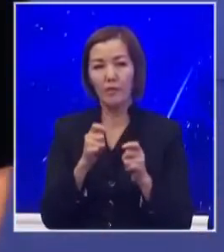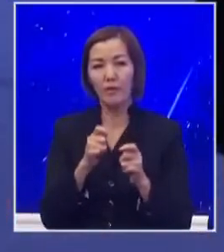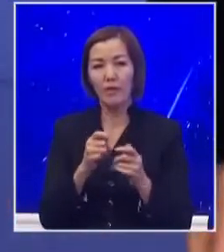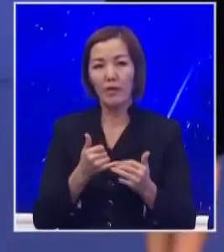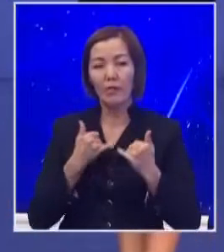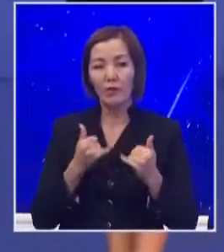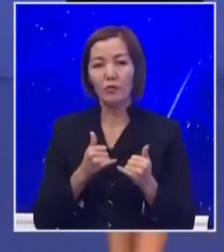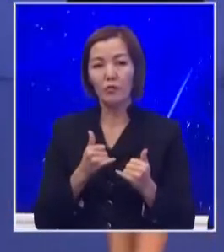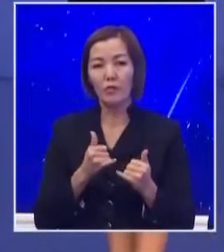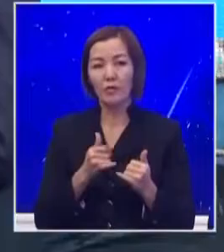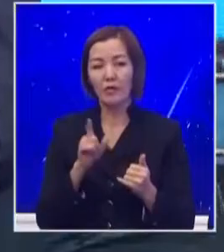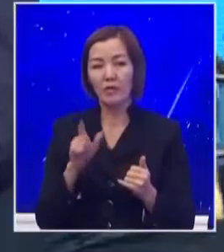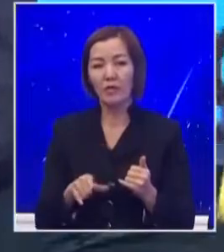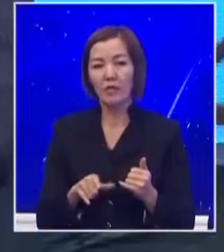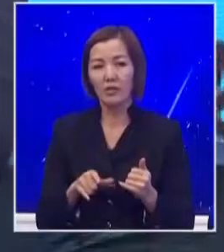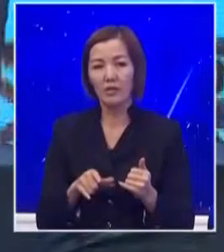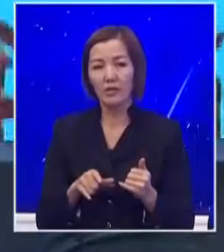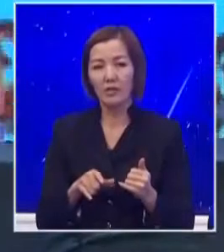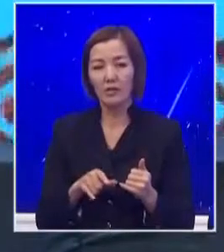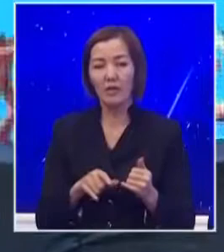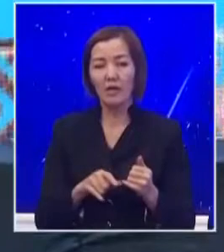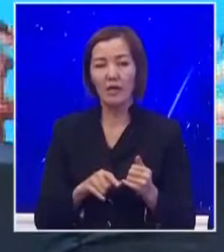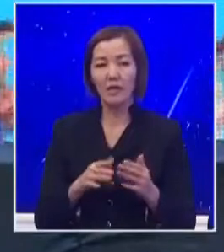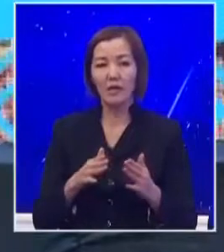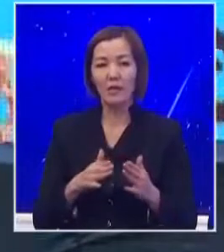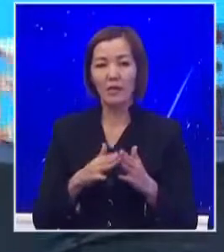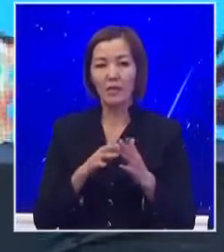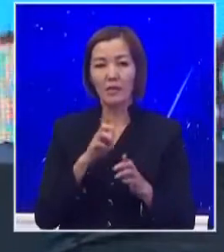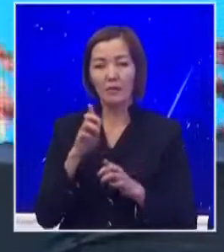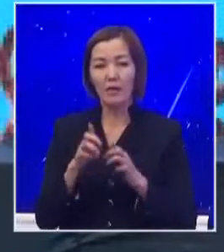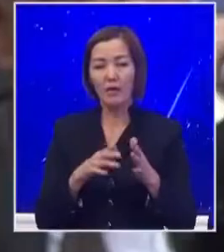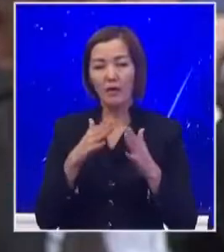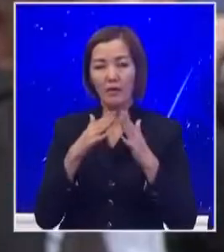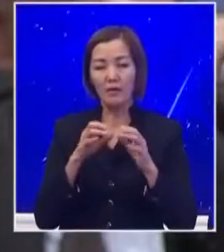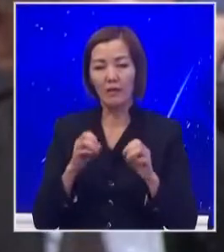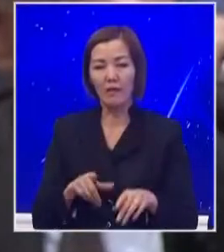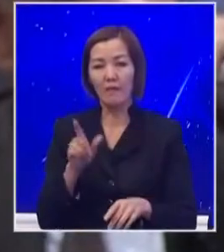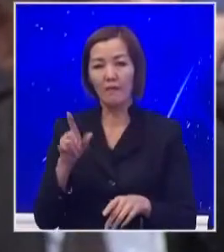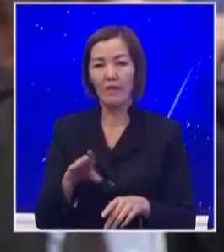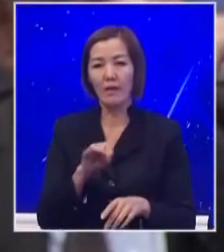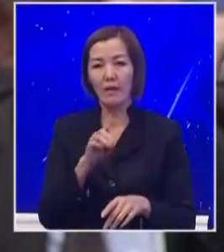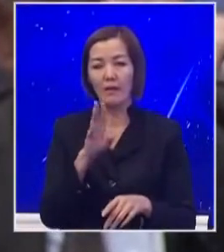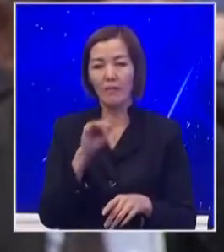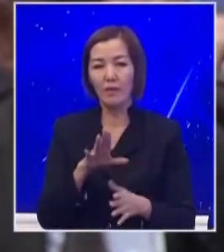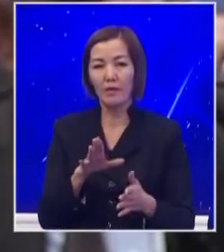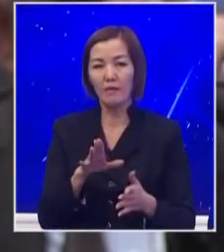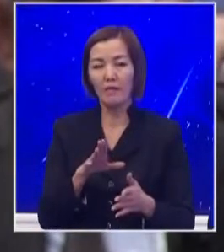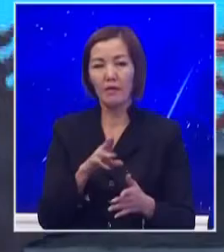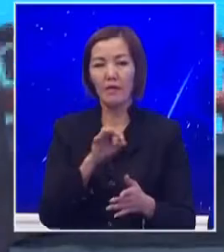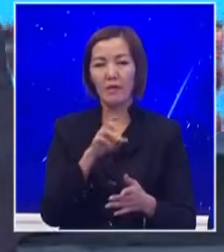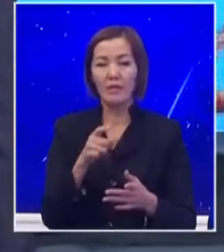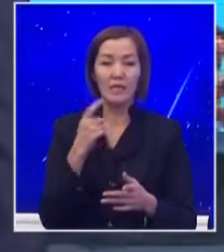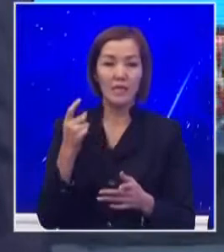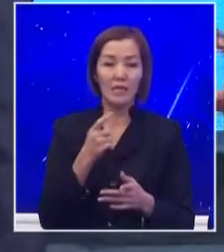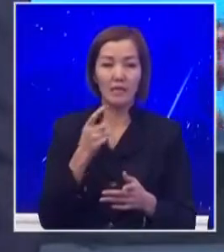гражданина области ЖТСУ. В их числе космонавт, народный герой Казахстана Айдын Айымбетов, аграрий и меценат Таскын Жапаркул